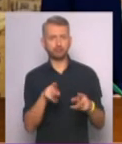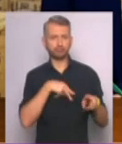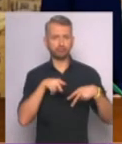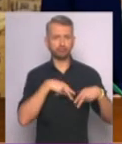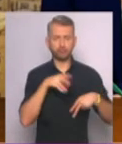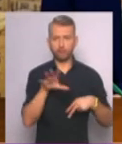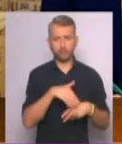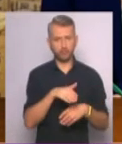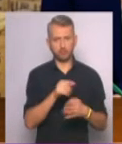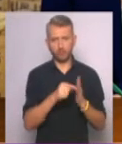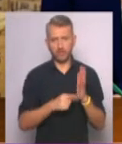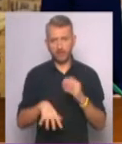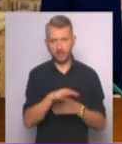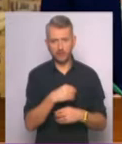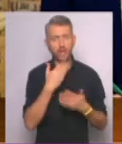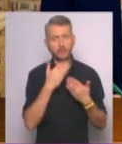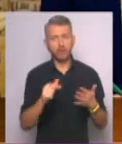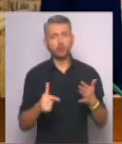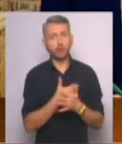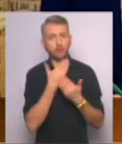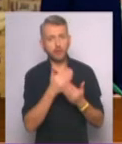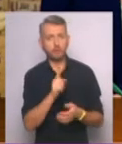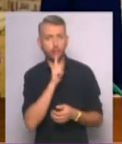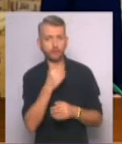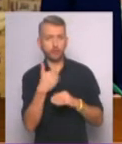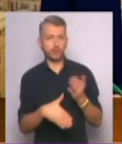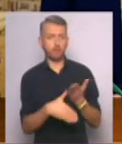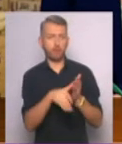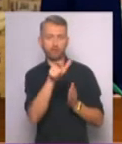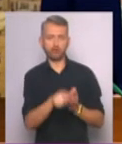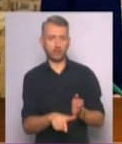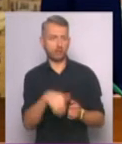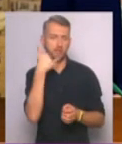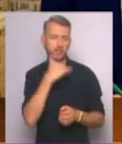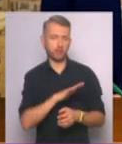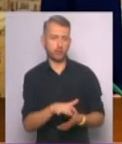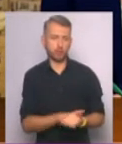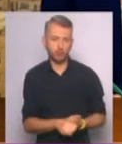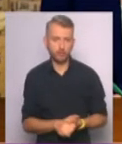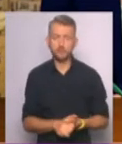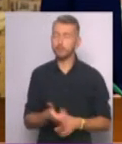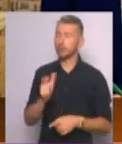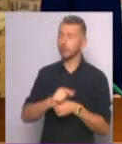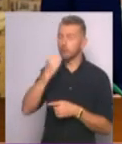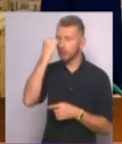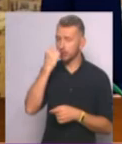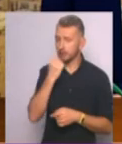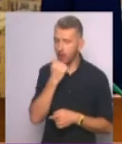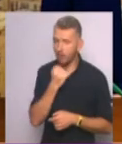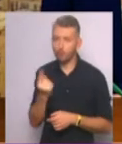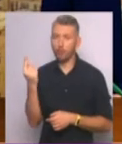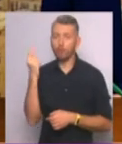А звертаюся, знову звернулася, мовчить вже, помічник не знімає трубку. Так, дуже дякуємо, дуже.